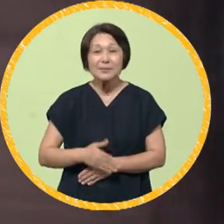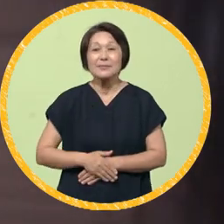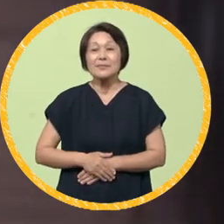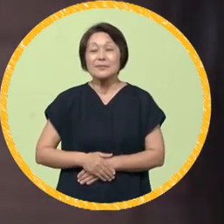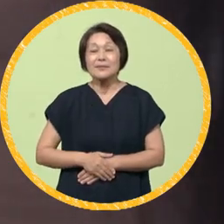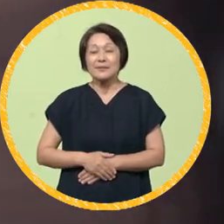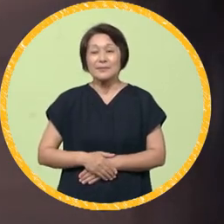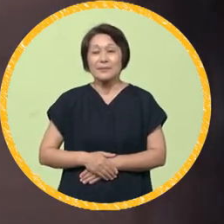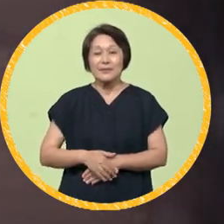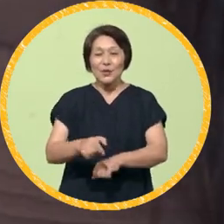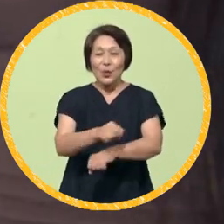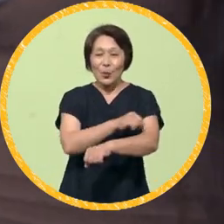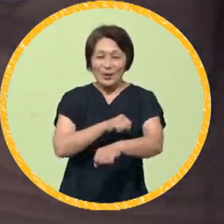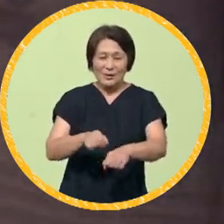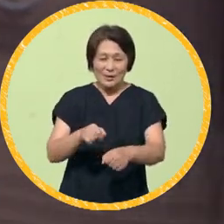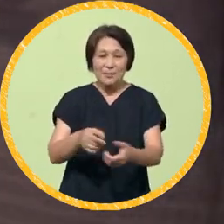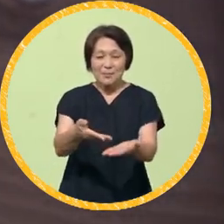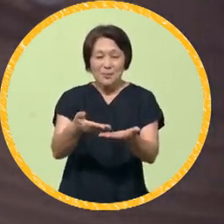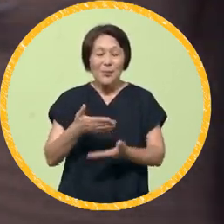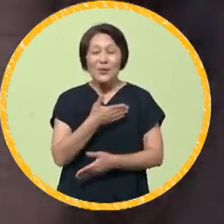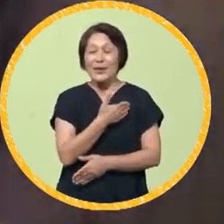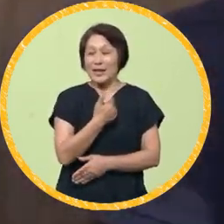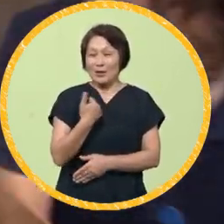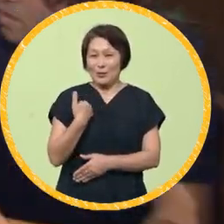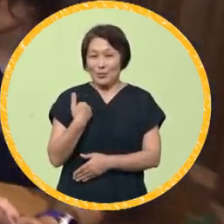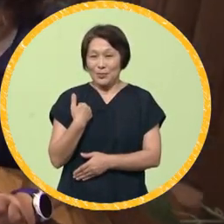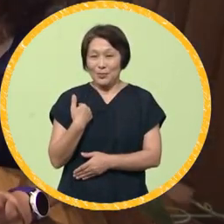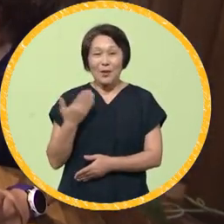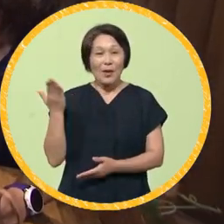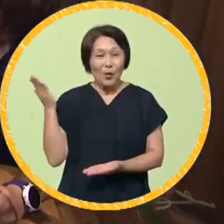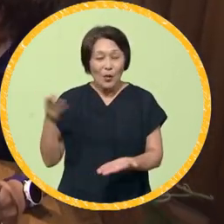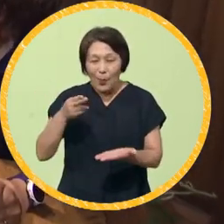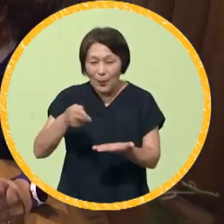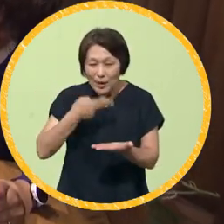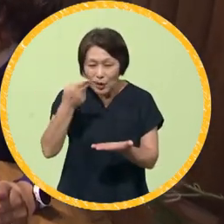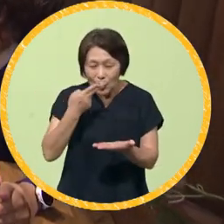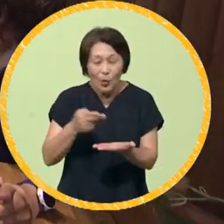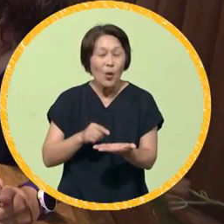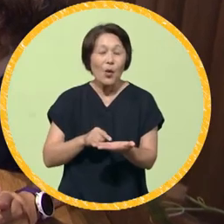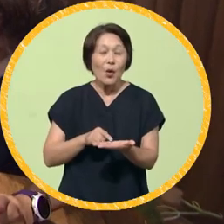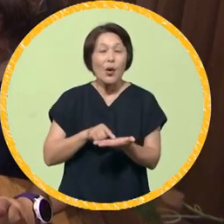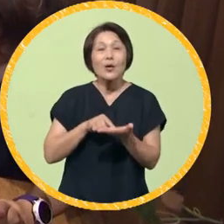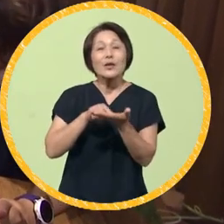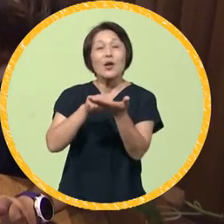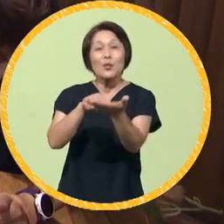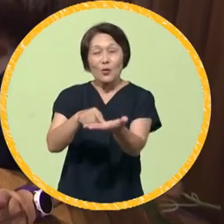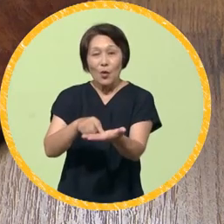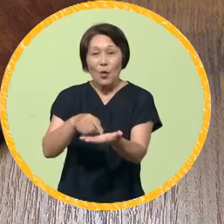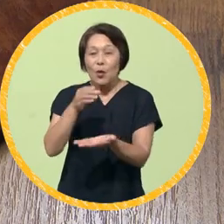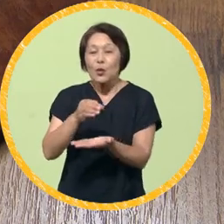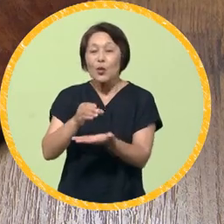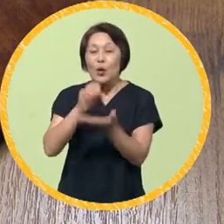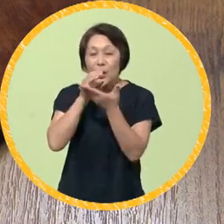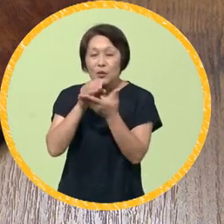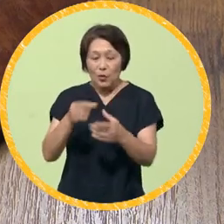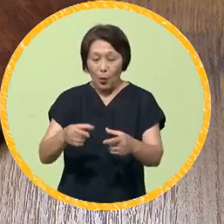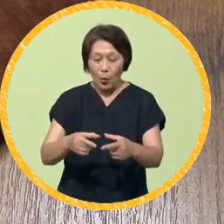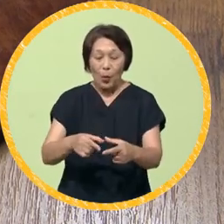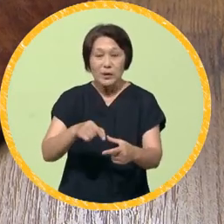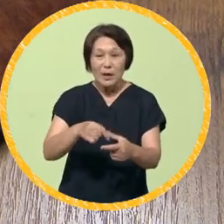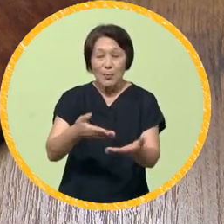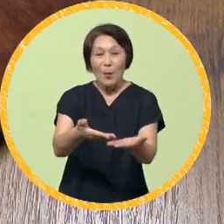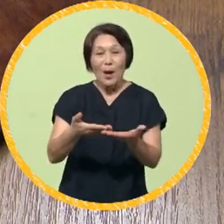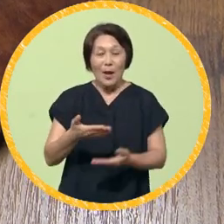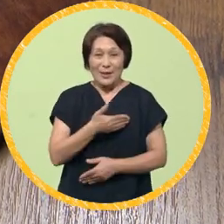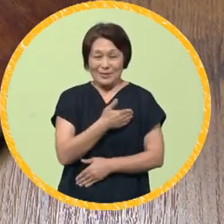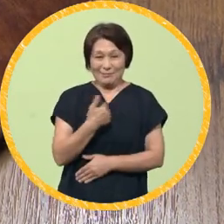典でございます。 やった、このメニューを頼むとこのドリンクとコースターもついてくるんですね、はい、このメニューのポイ